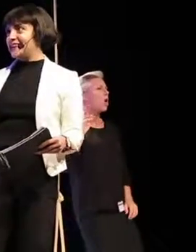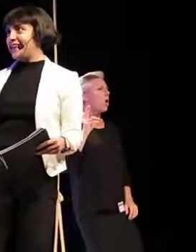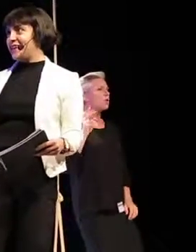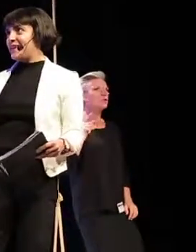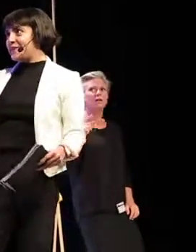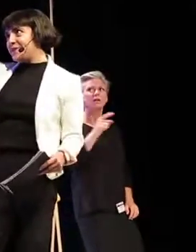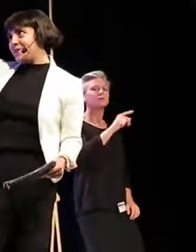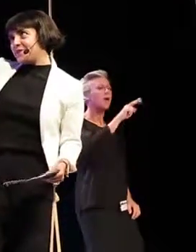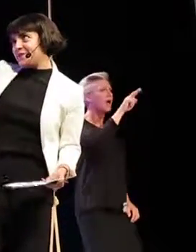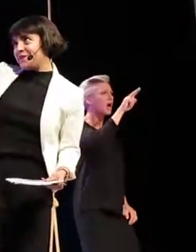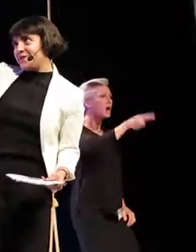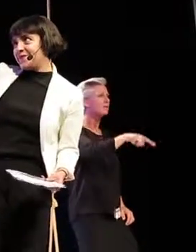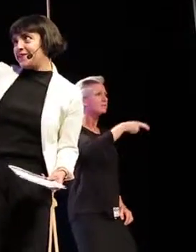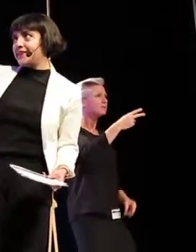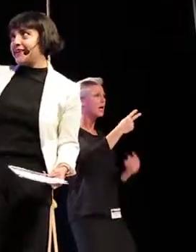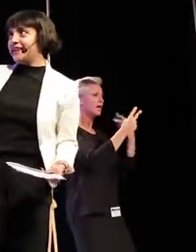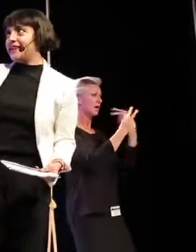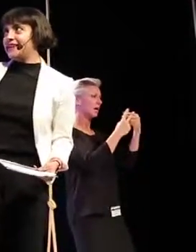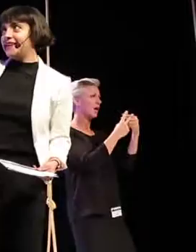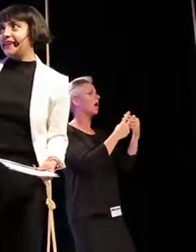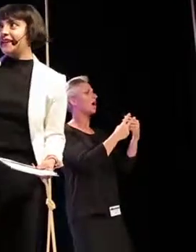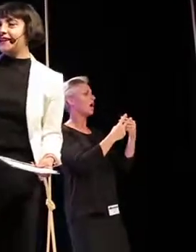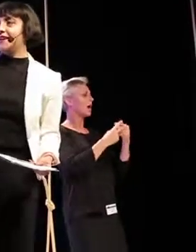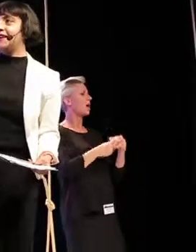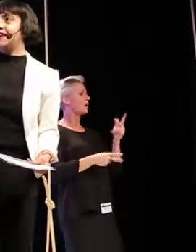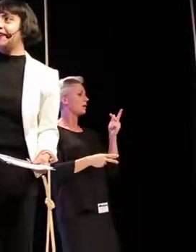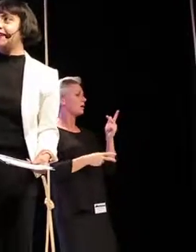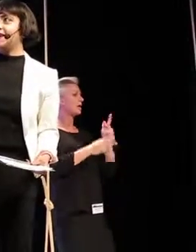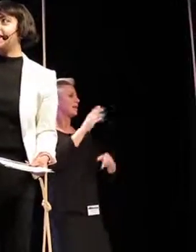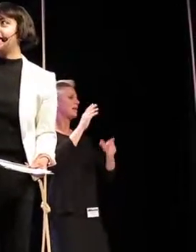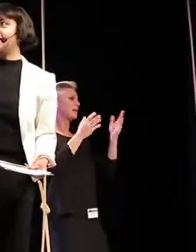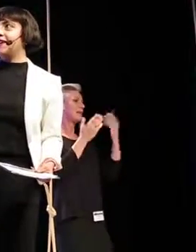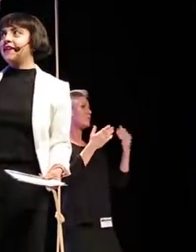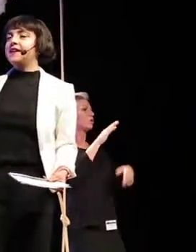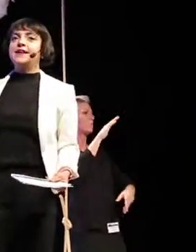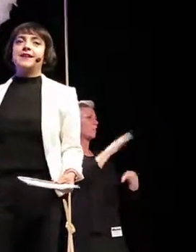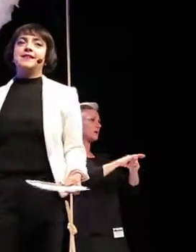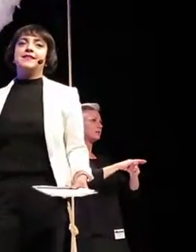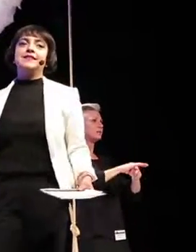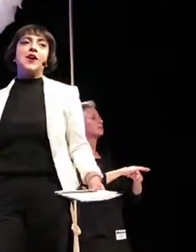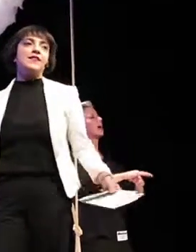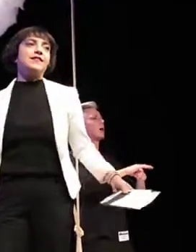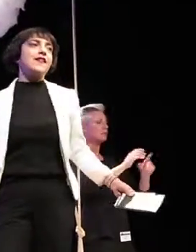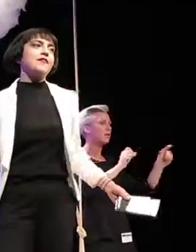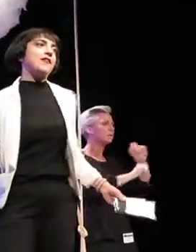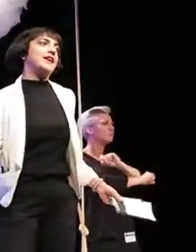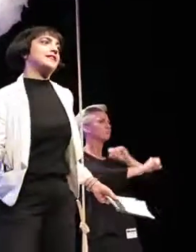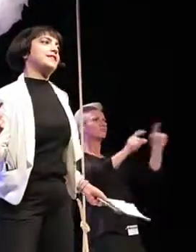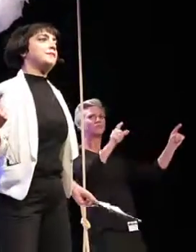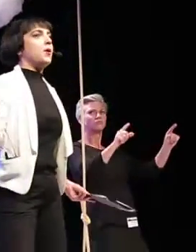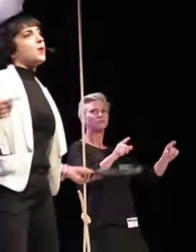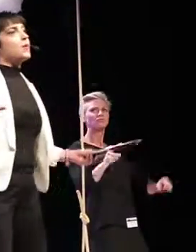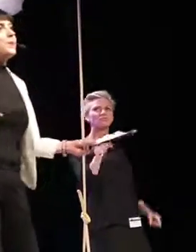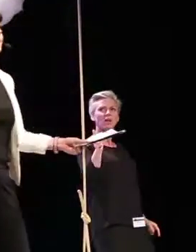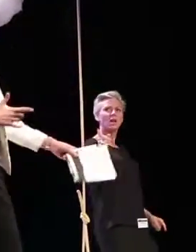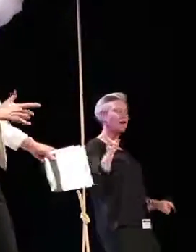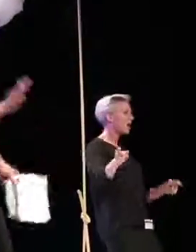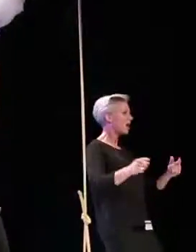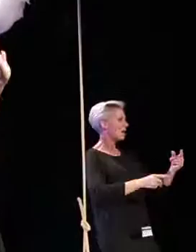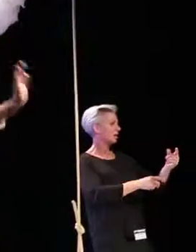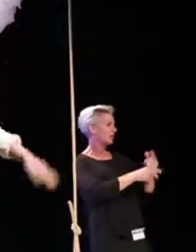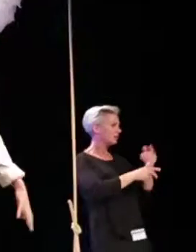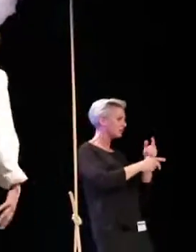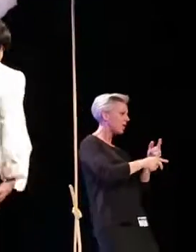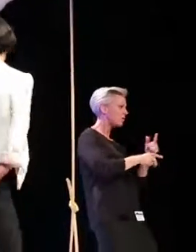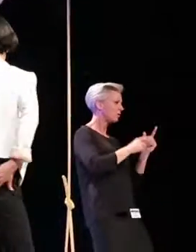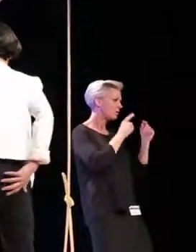hashtagga klimatvaxa. Twittra ut så de här nyheterna sprider sig runt om i hela världen. Ta selfies. Welcome back.